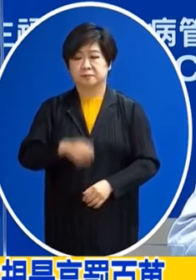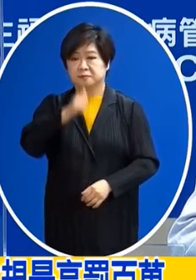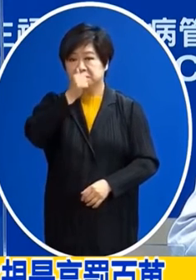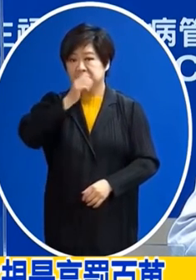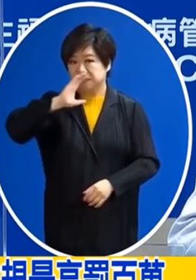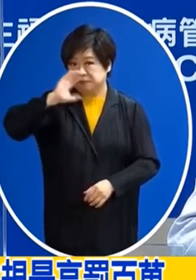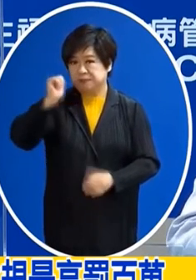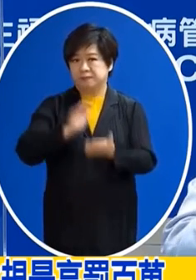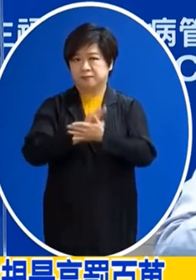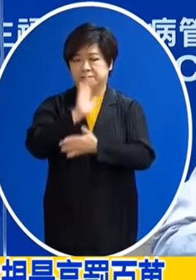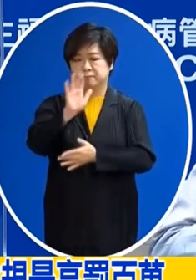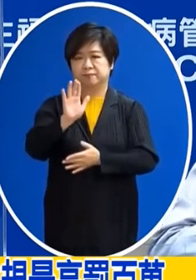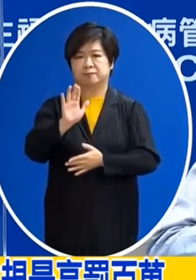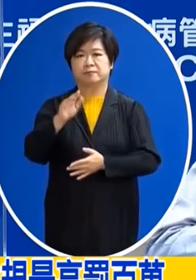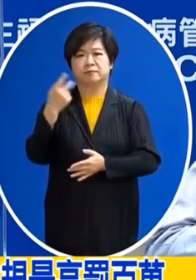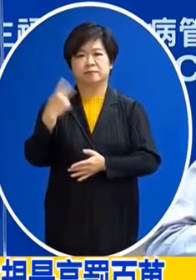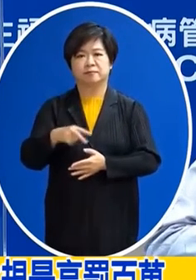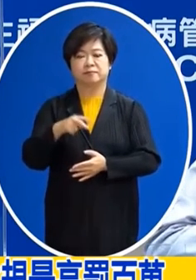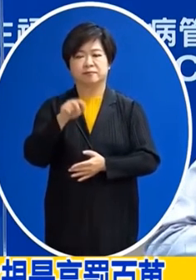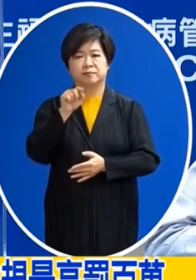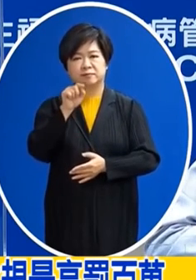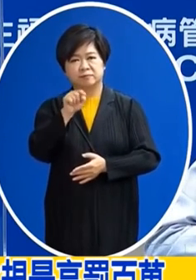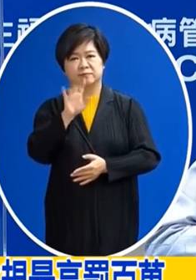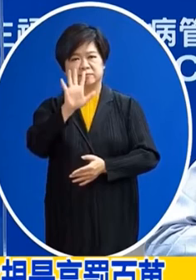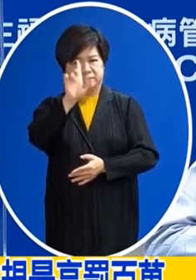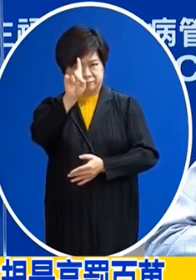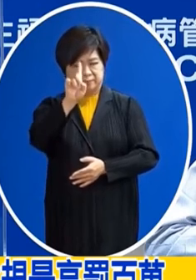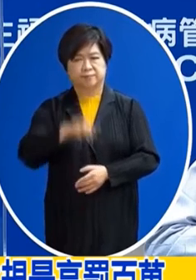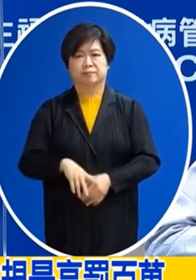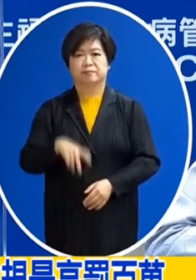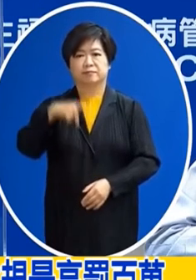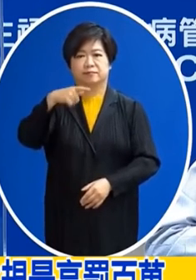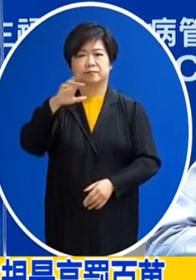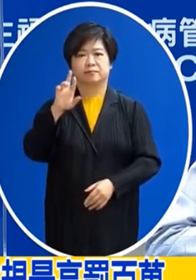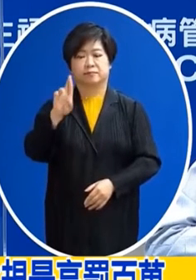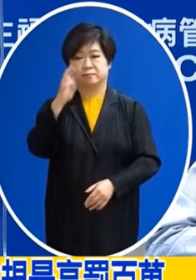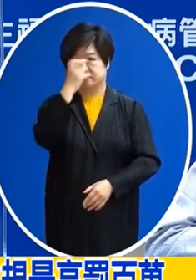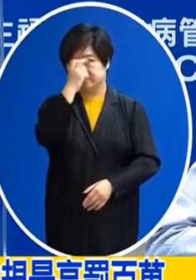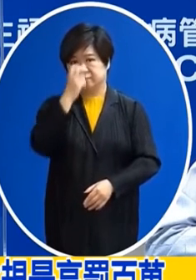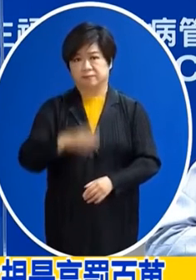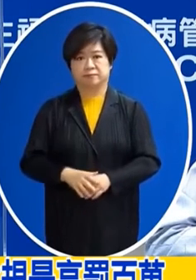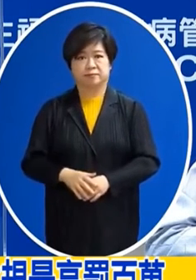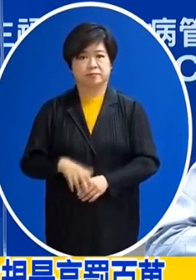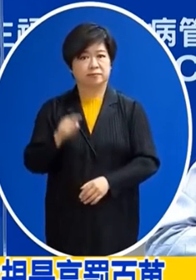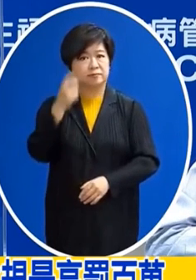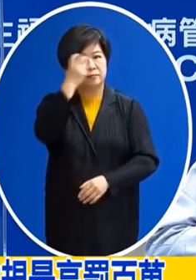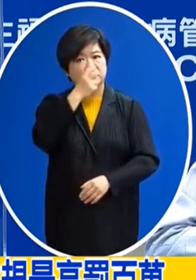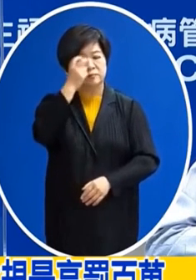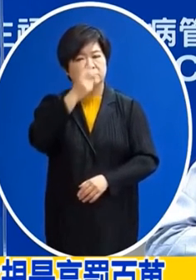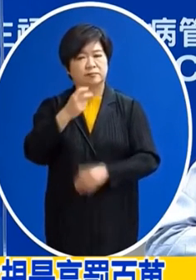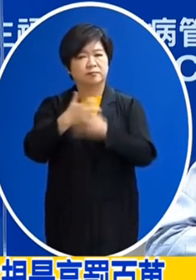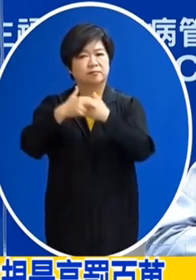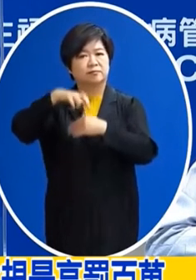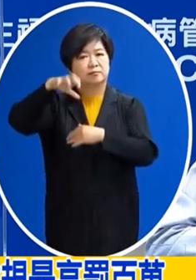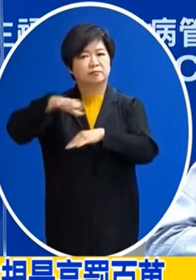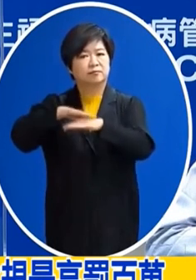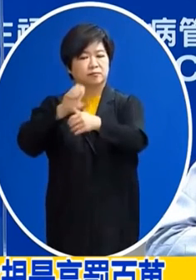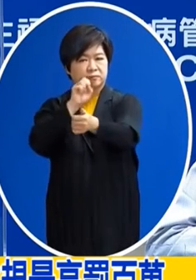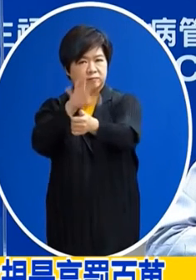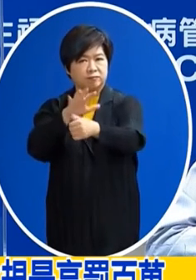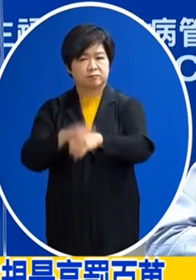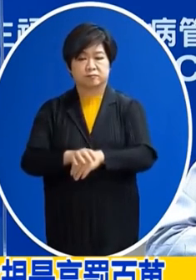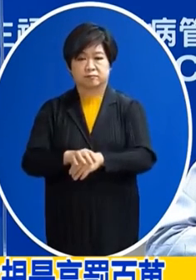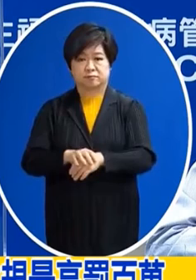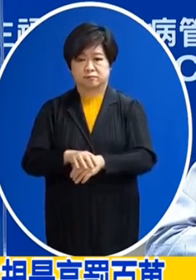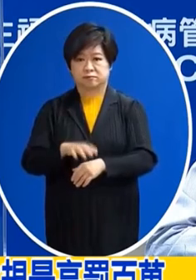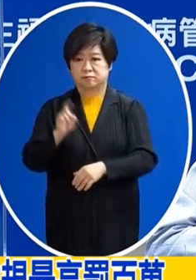回家之后，另外还会有一次的 PCR 所以 PCR 检测请依卫生单位通知，那指定